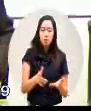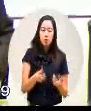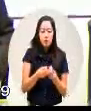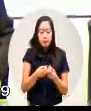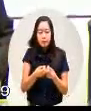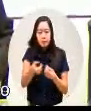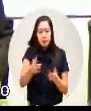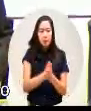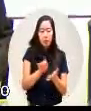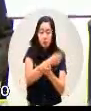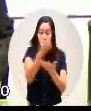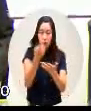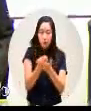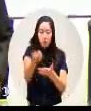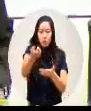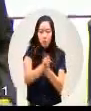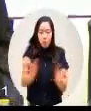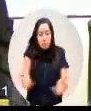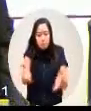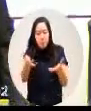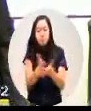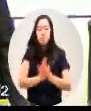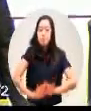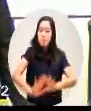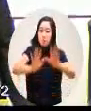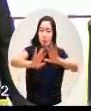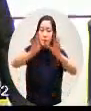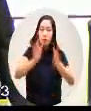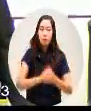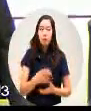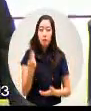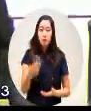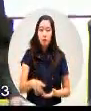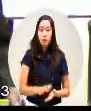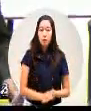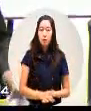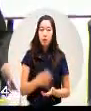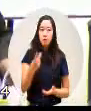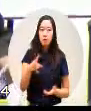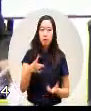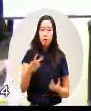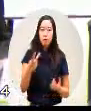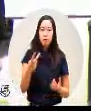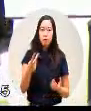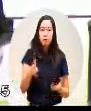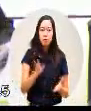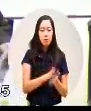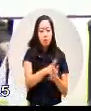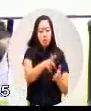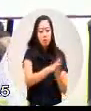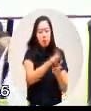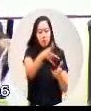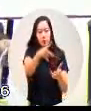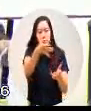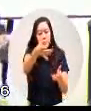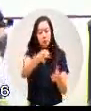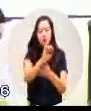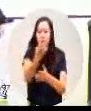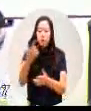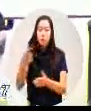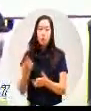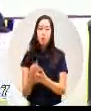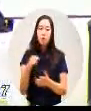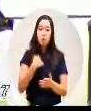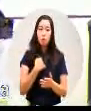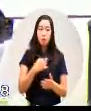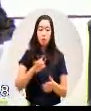体上。也带动我们的一些市府的财源呐，哈，所以说，我们那